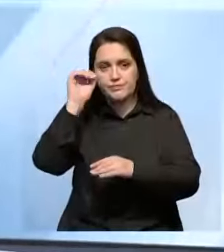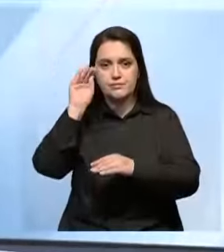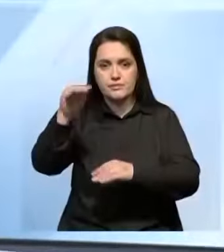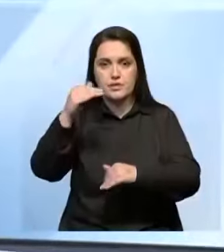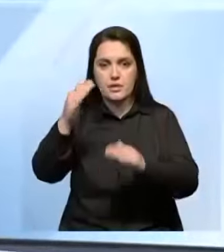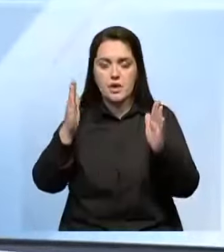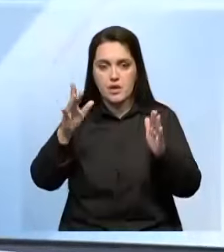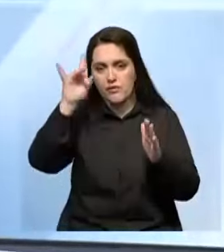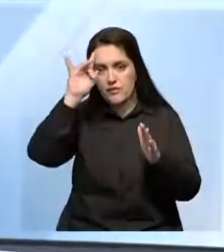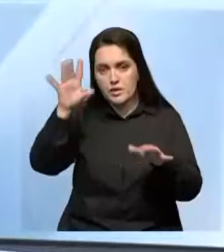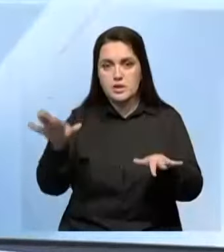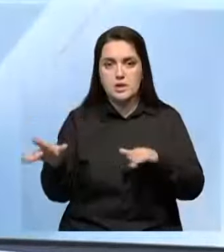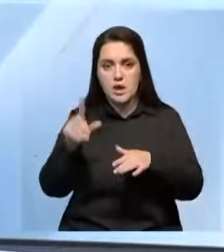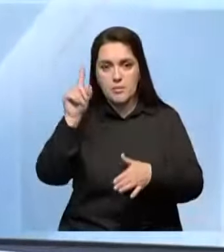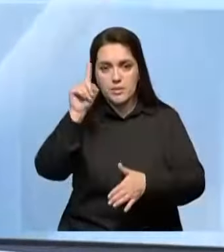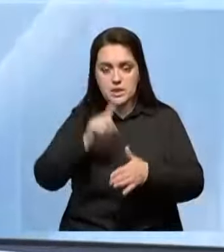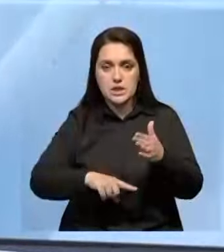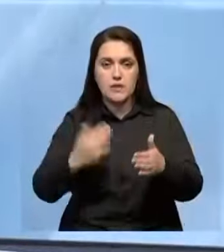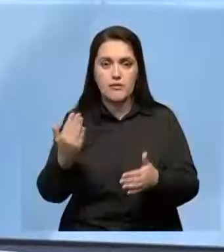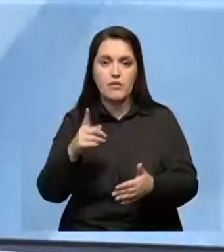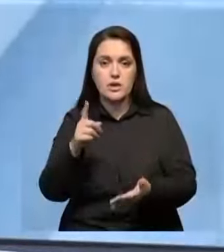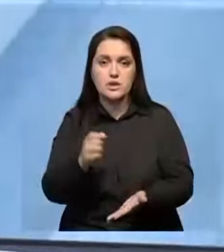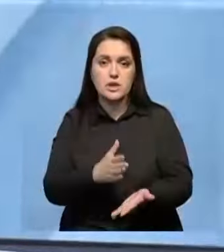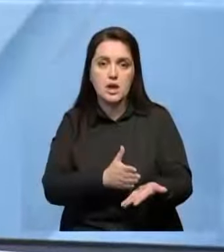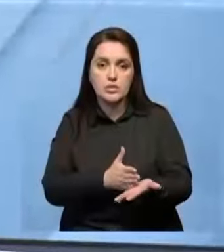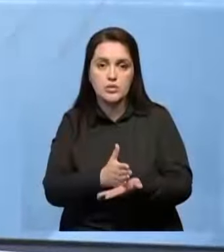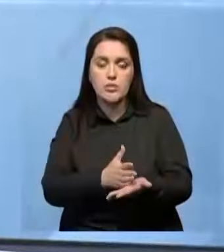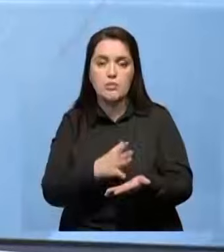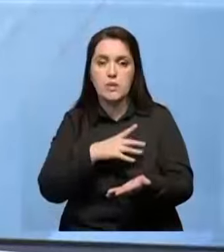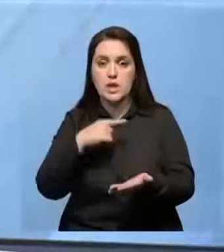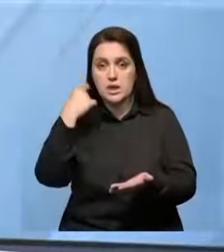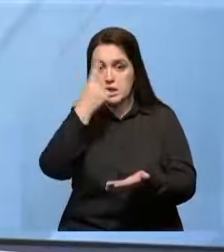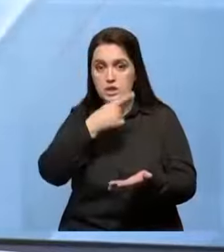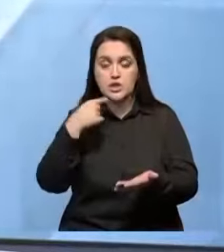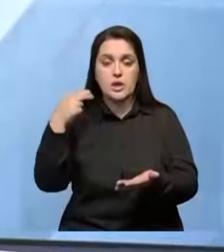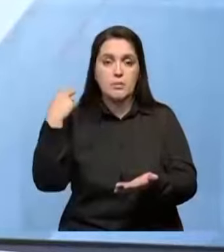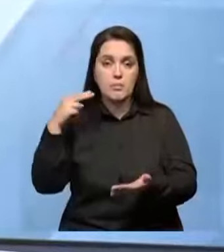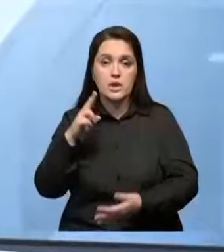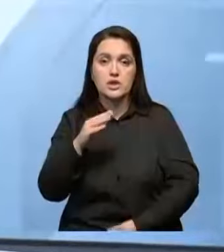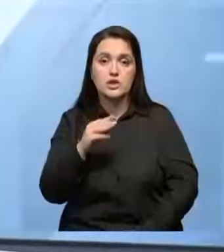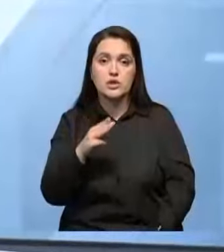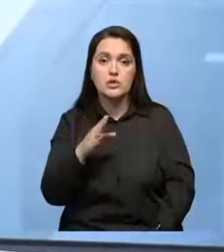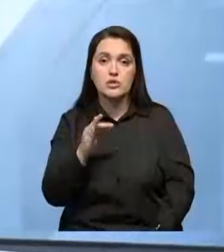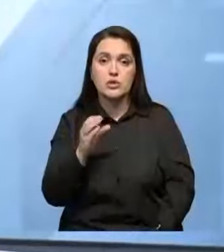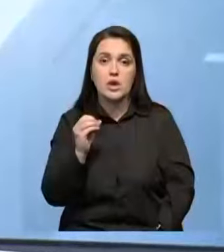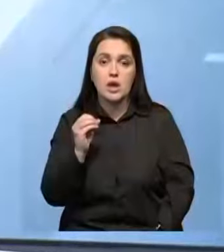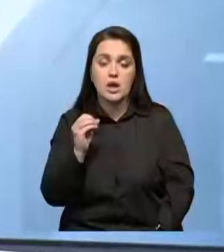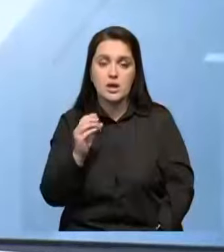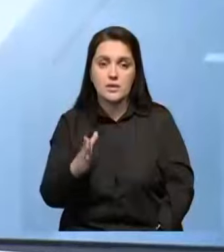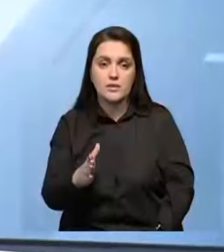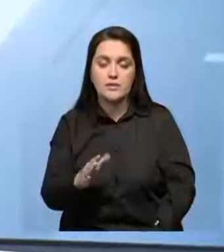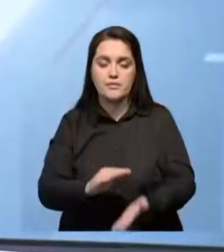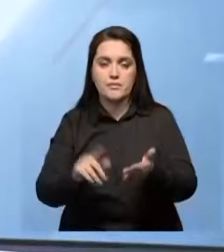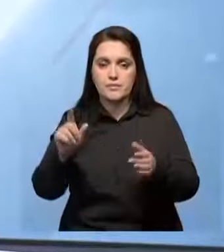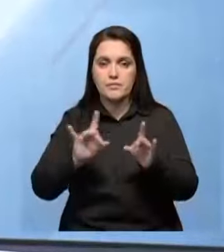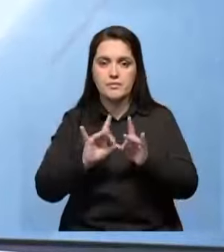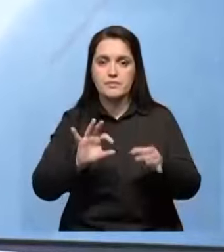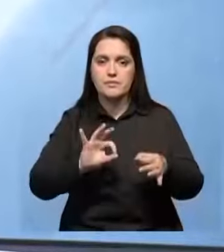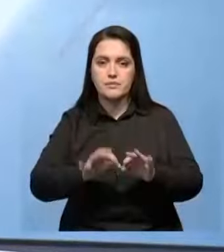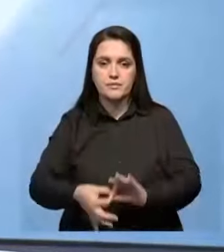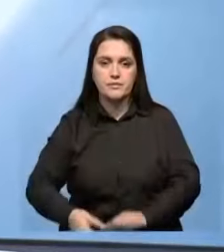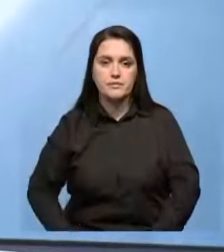акимата. Предложение об увековечивании памяти выдающегося деятеля и признании его заслуг выдвинул лично президент